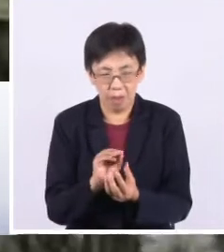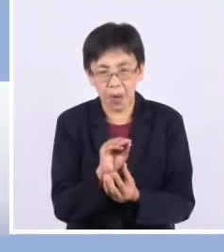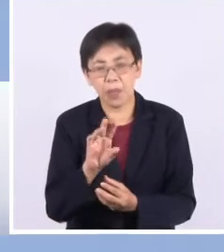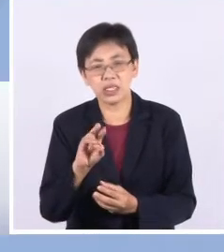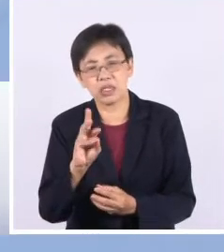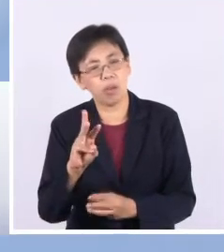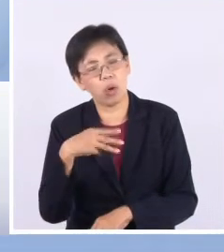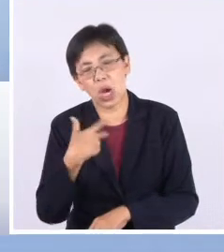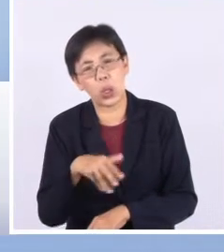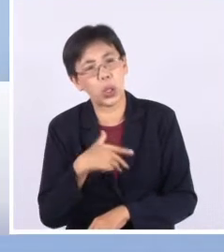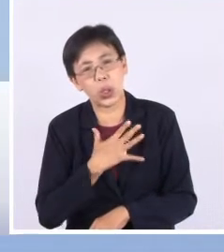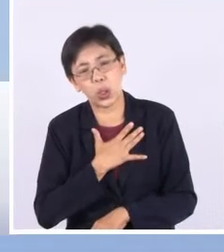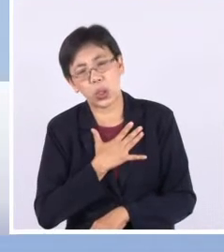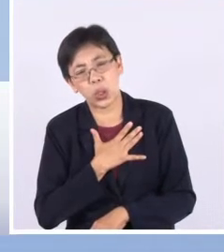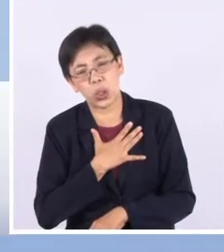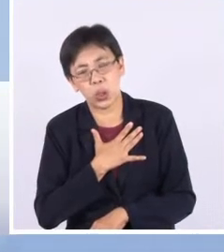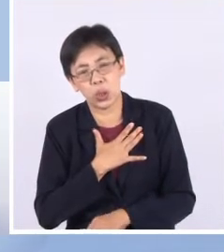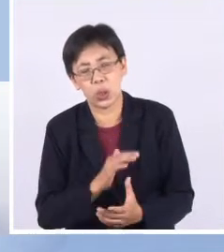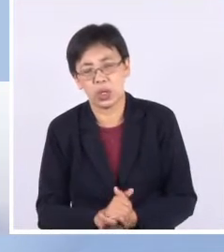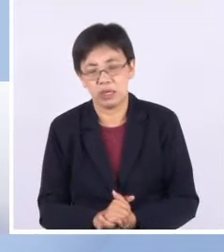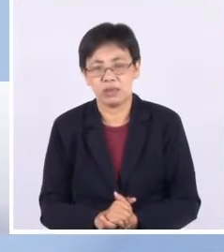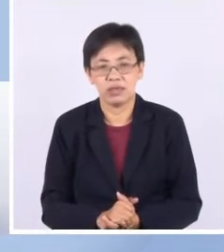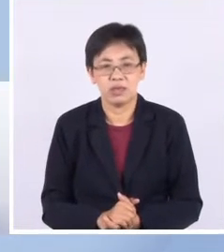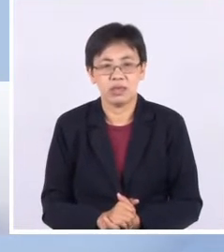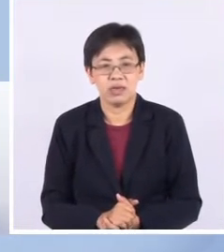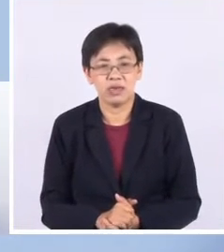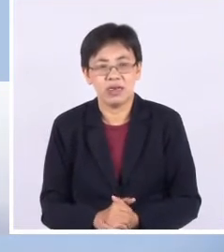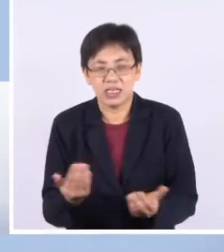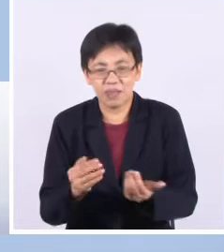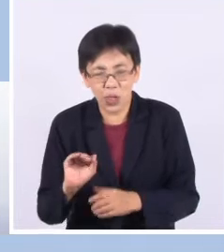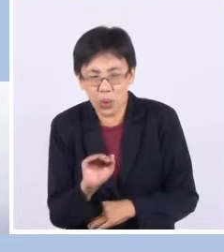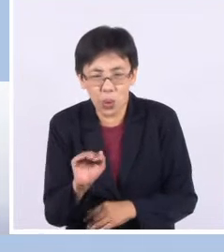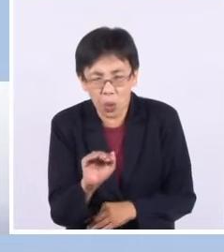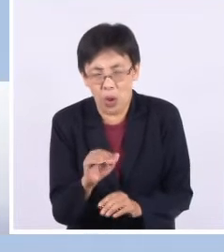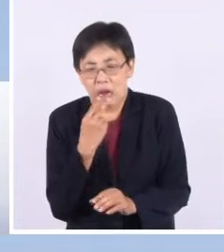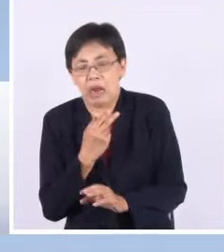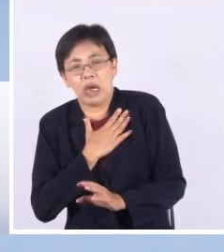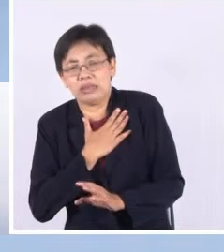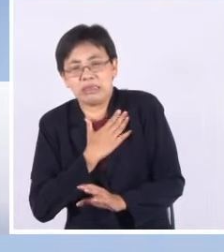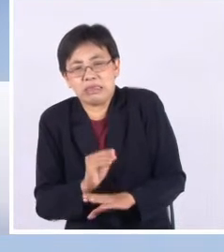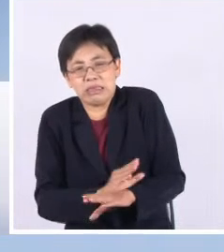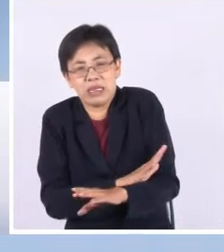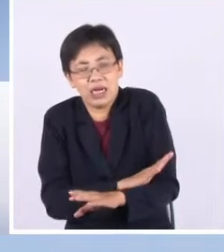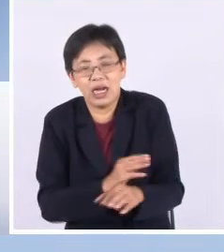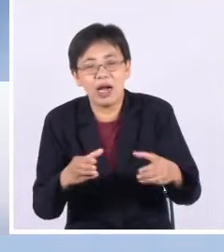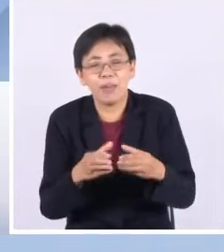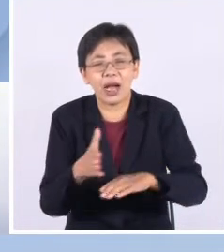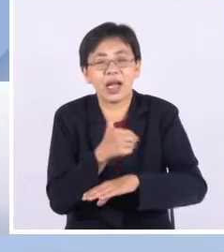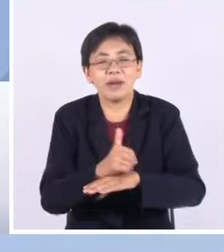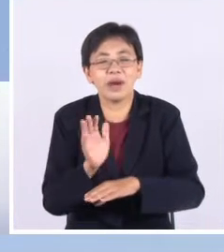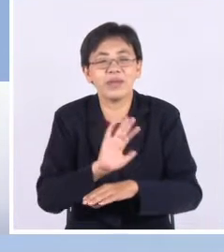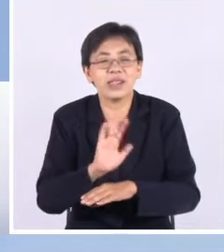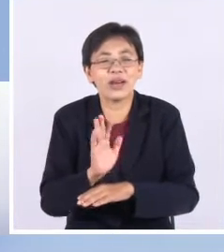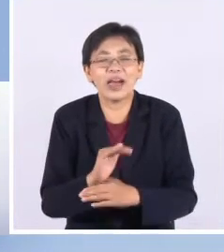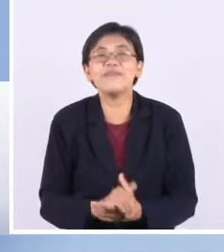หจะเป็นแบบจะมีในหมู่บ้านก็จะมีลูกจงอางเต็มไปหมดเลยคนลุกเลย อันนี้ไม่ต้องตั้งพรรคการเมืองอ่ะนี่อันนี้ได้ทั้งสภา